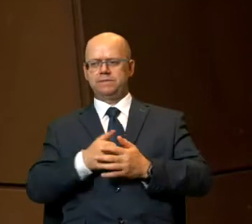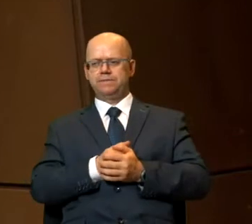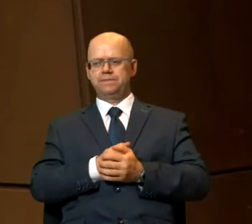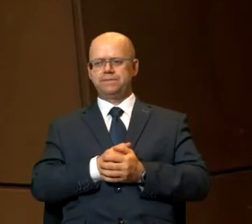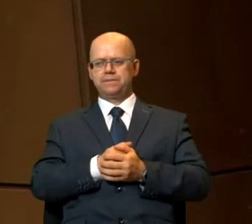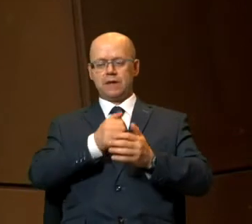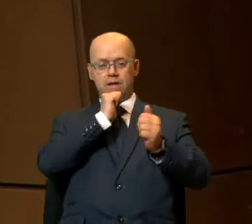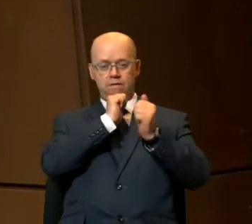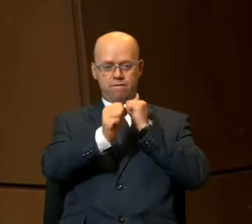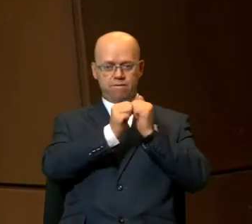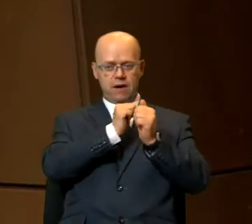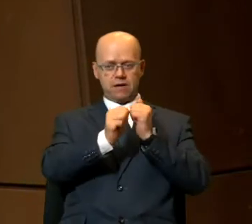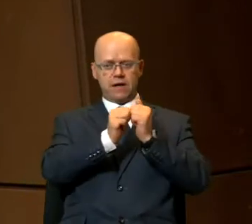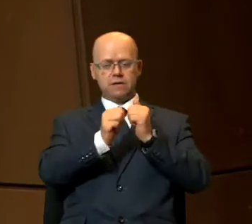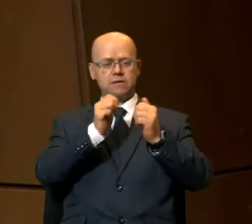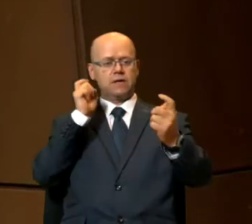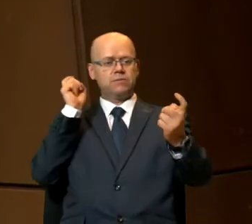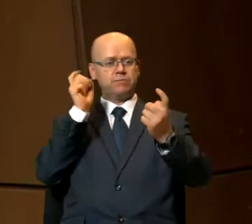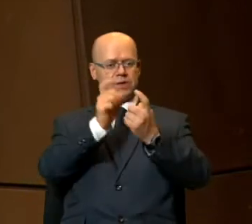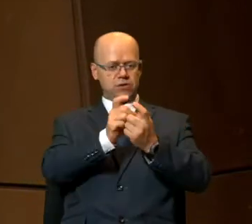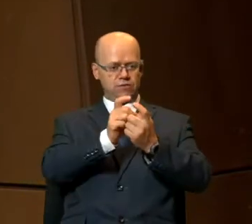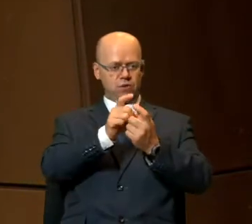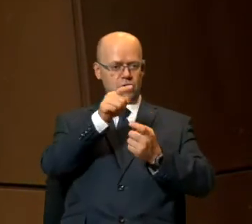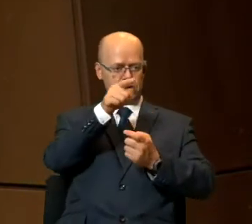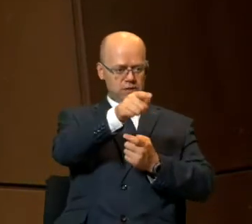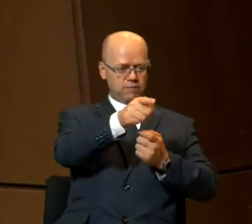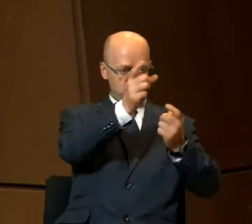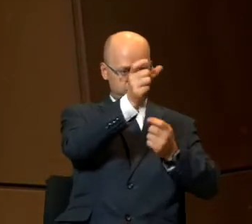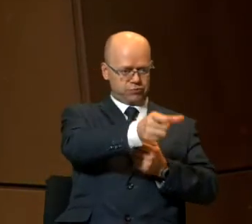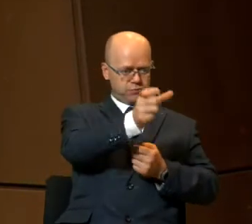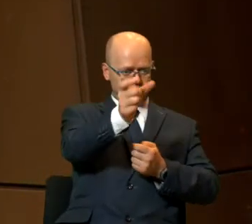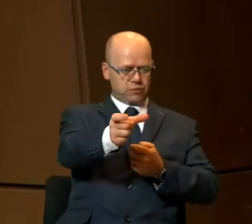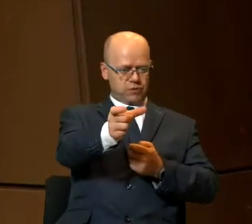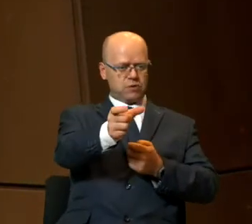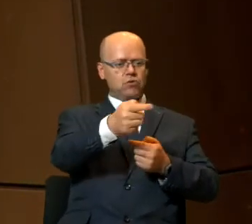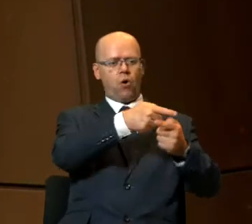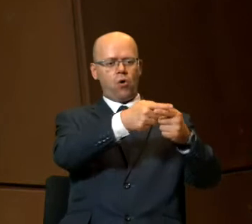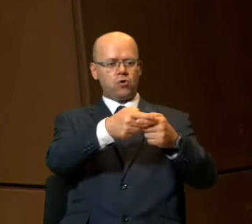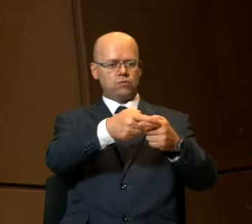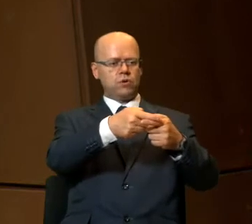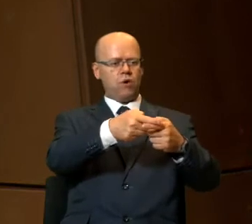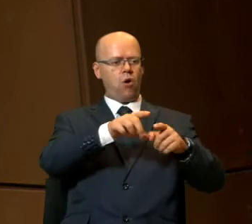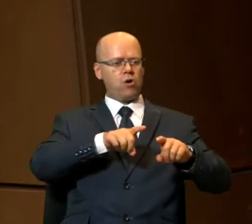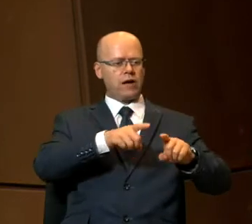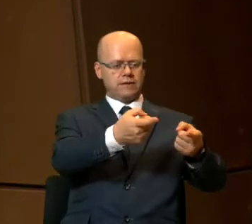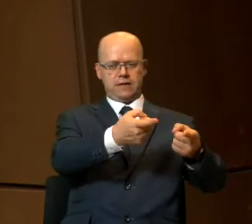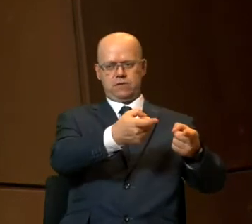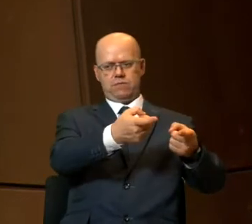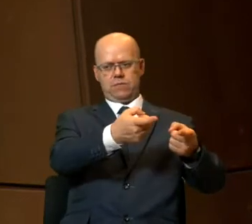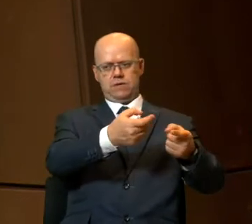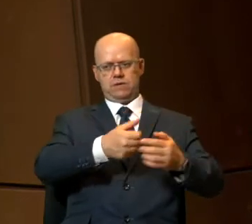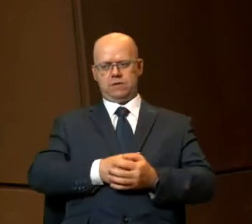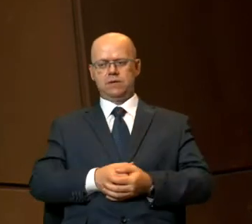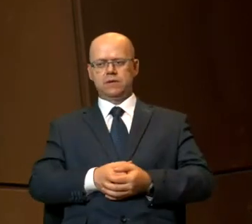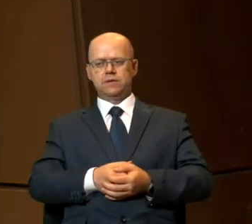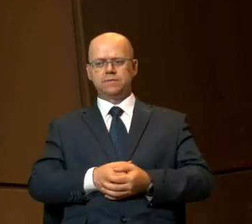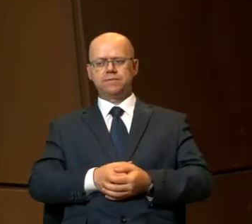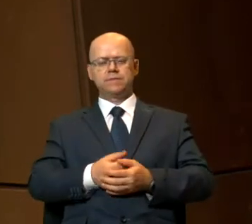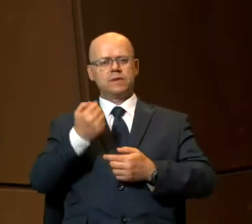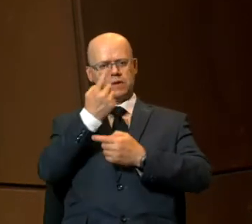walka nie jest przeciwko pozostałym, ale jest przeciwko instytucjom, które utworzyliśmy. A więc tak właśnie